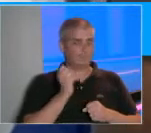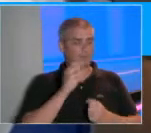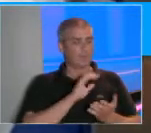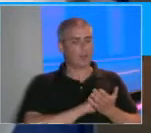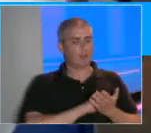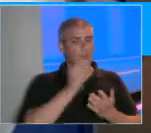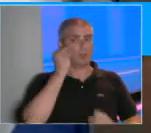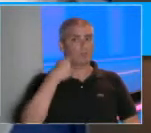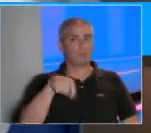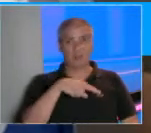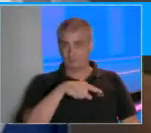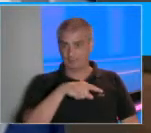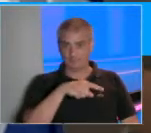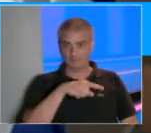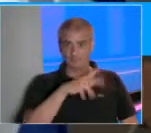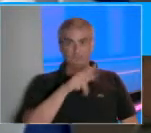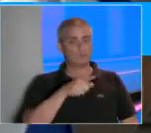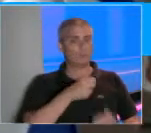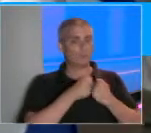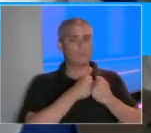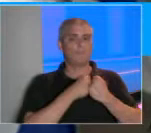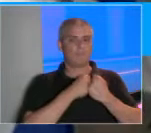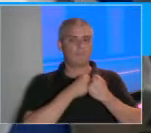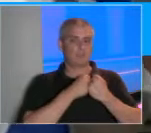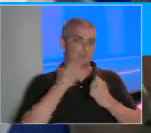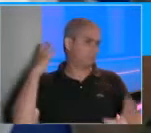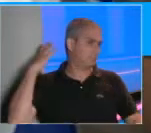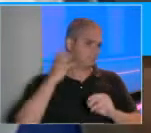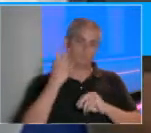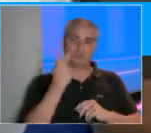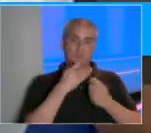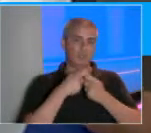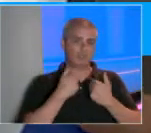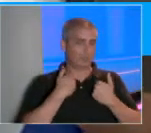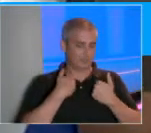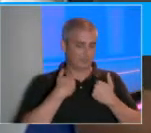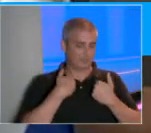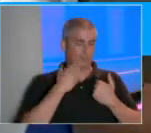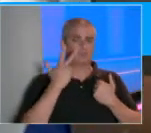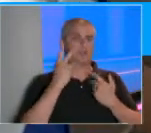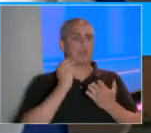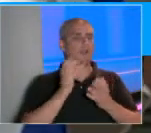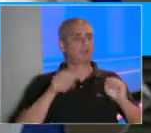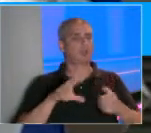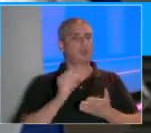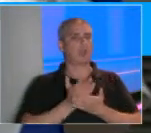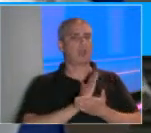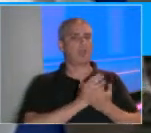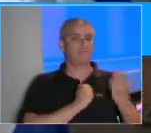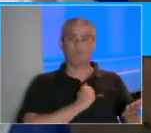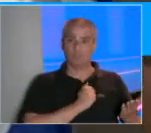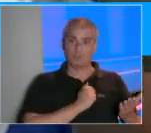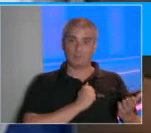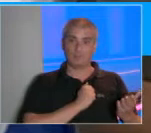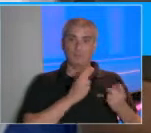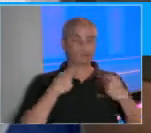חשבון התלמידים. זאת אומרת, יש פה מאבק מימים ימימה של שני ארגונים, אני אשלוט על חטיבות הביניים.